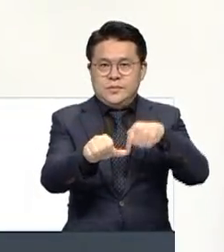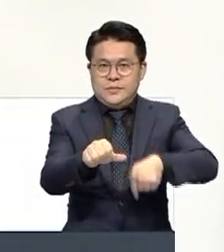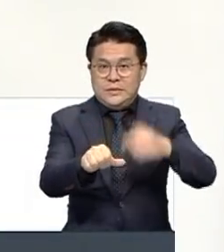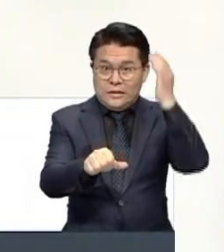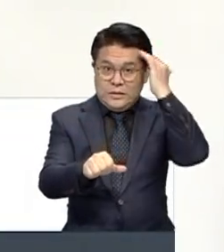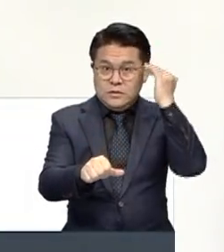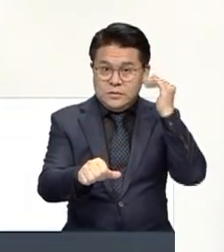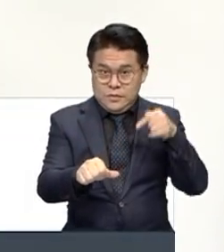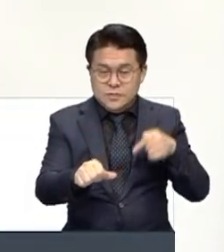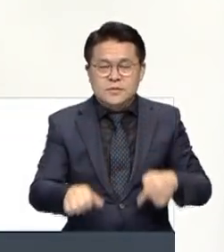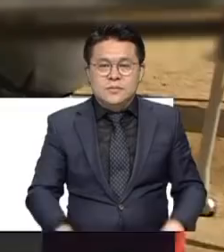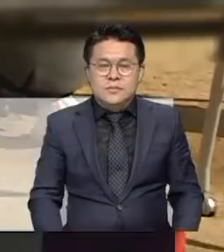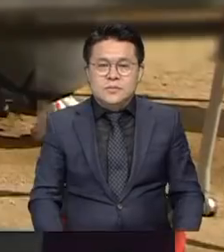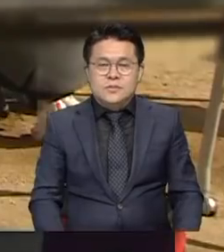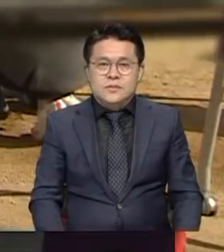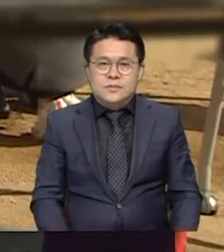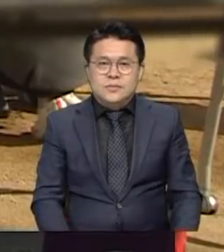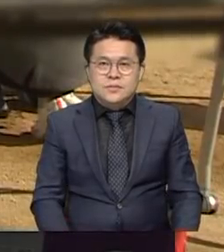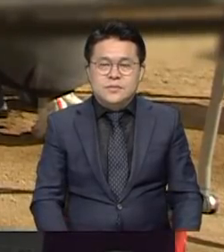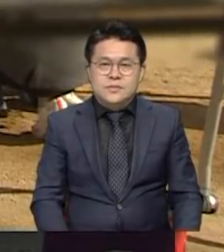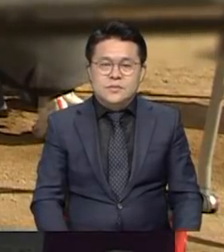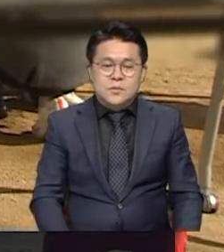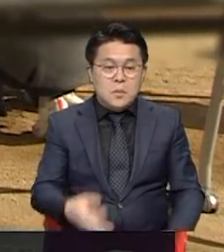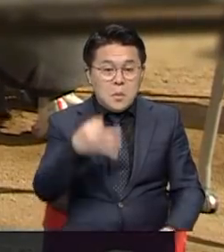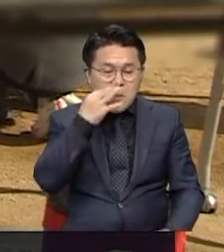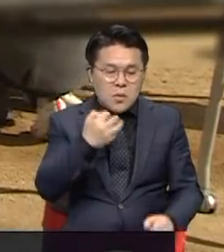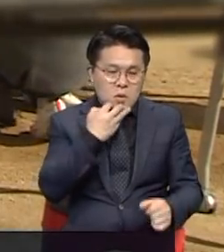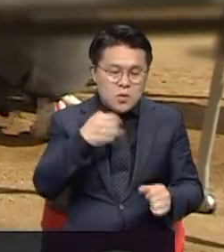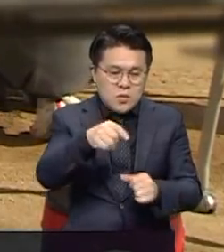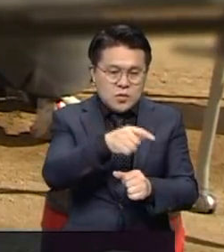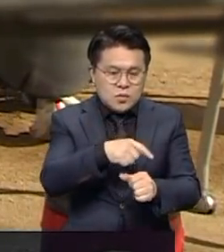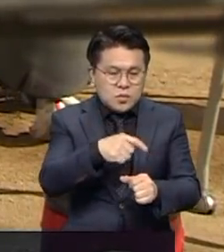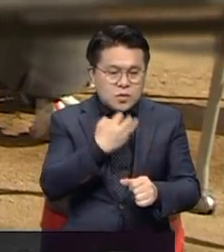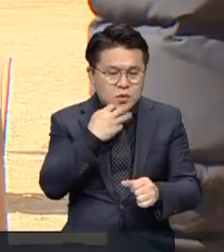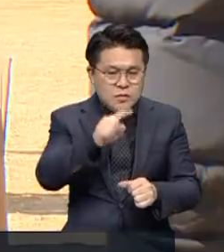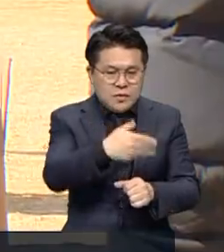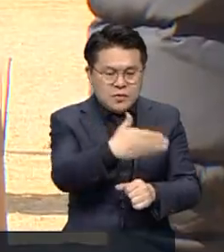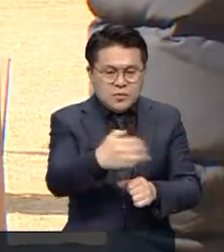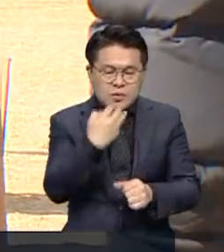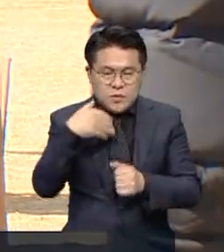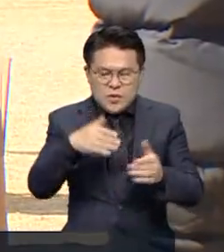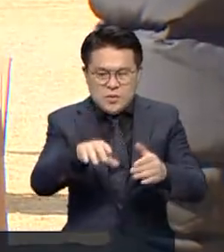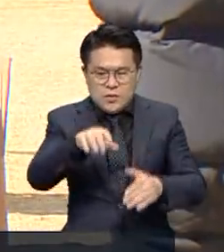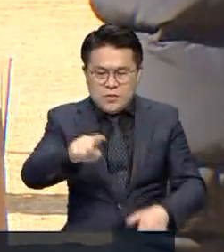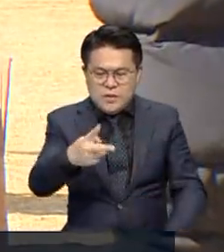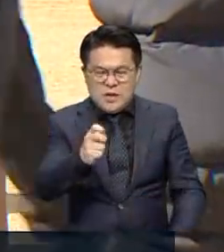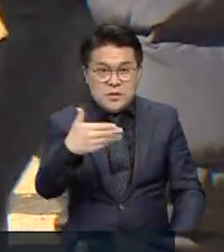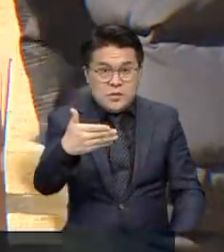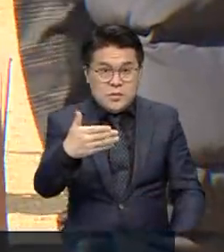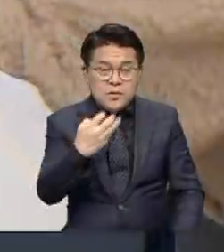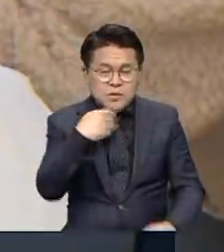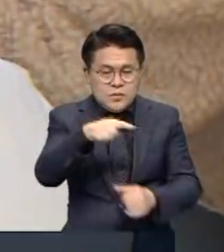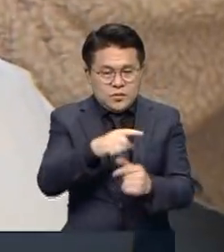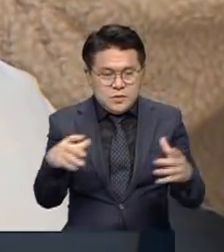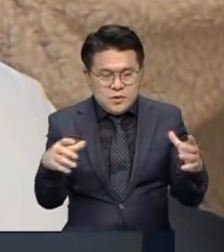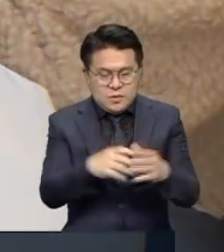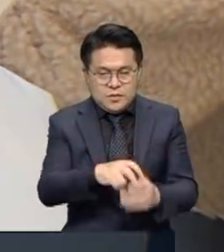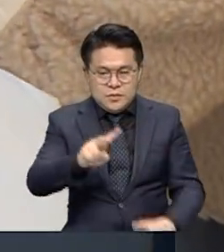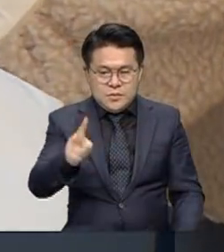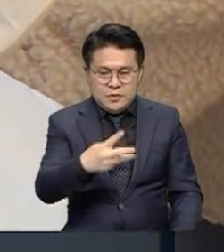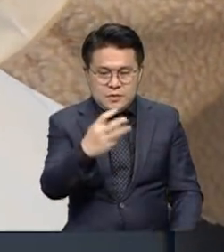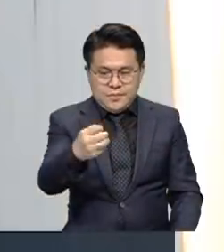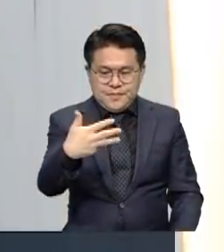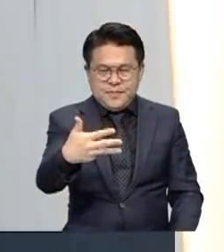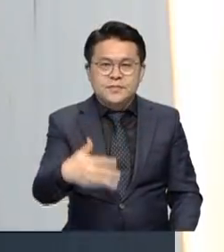국내 발생 사례입니다. 지역별로는 서울 109명, 경기 129명 등 수도권에서